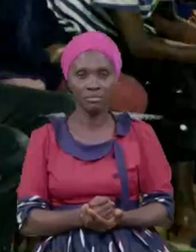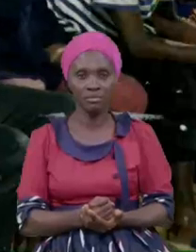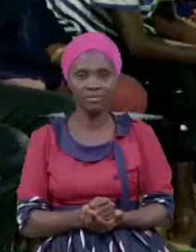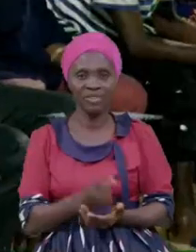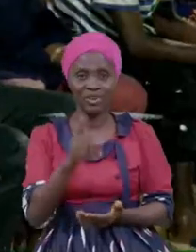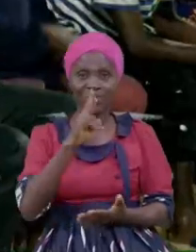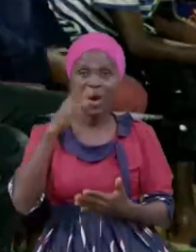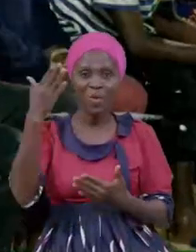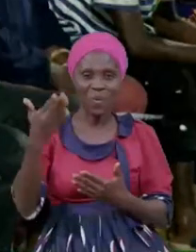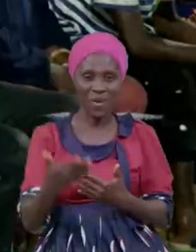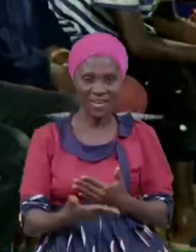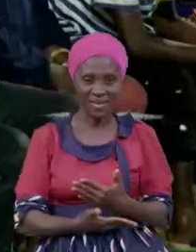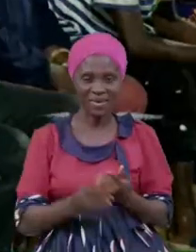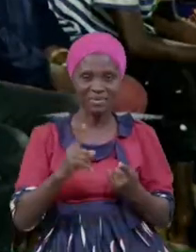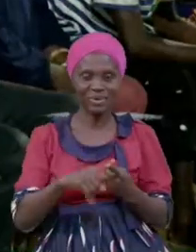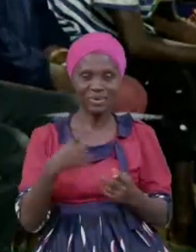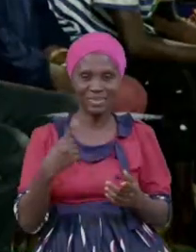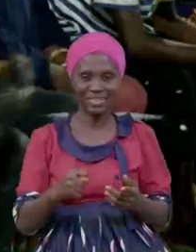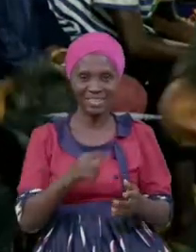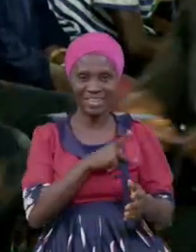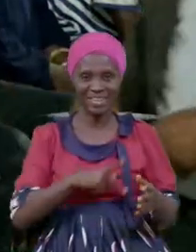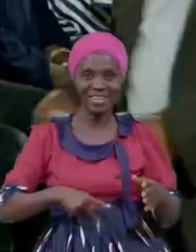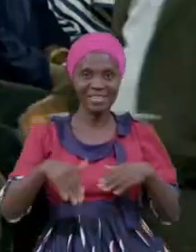Pour le bienvenu dans le royaume.